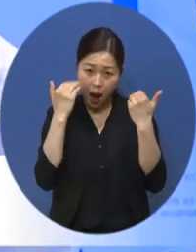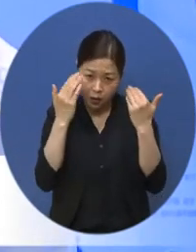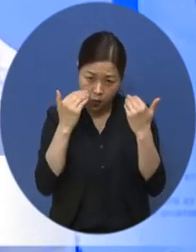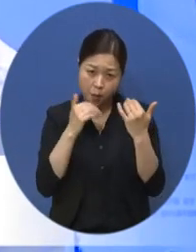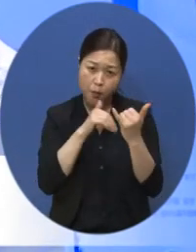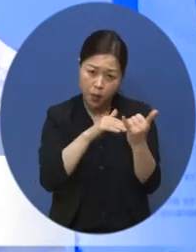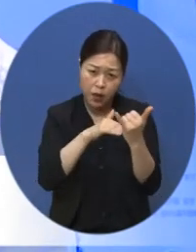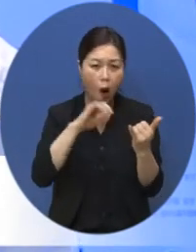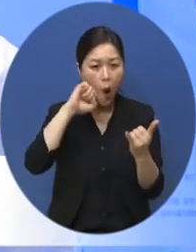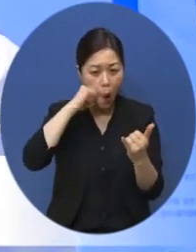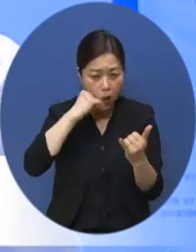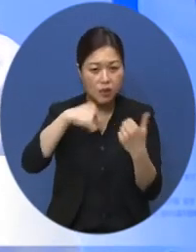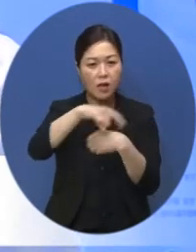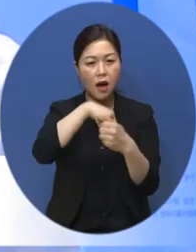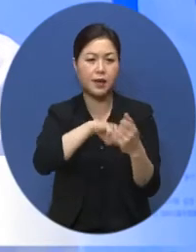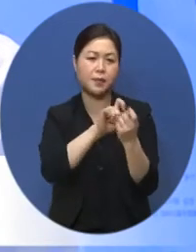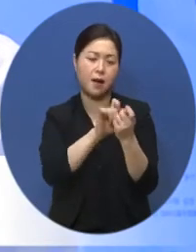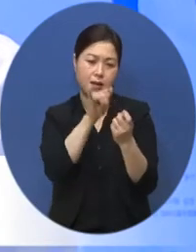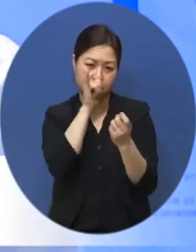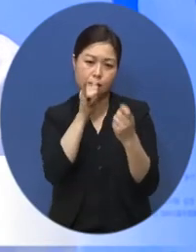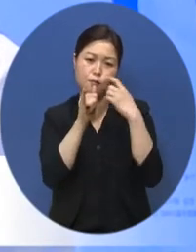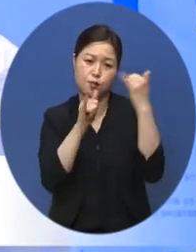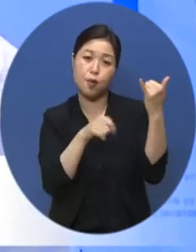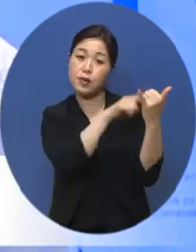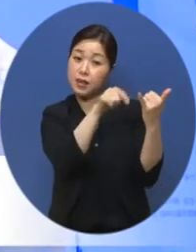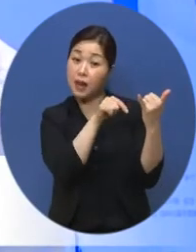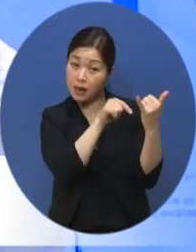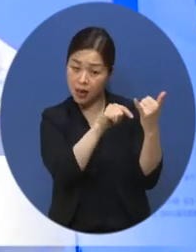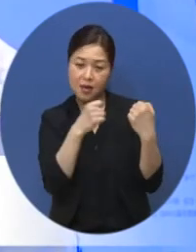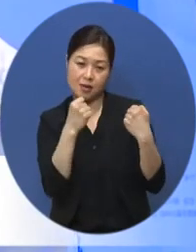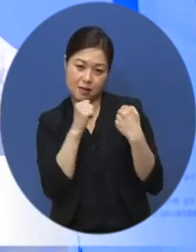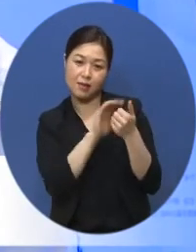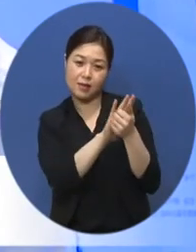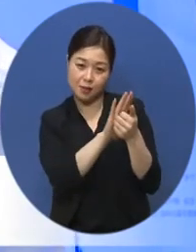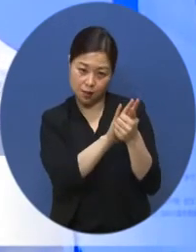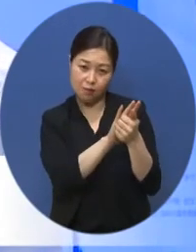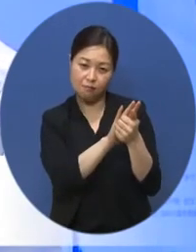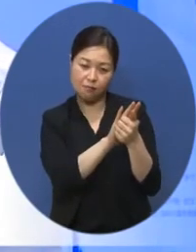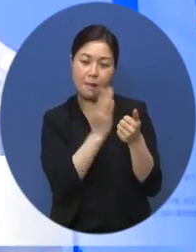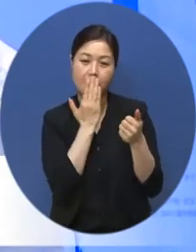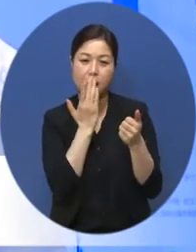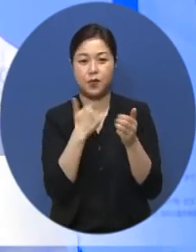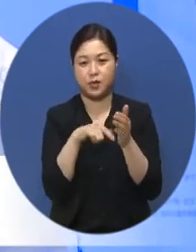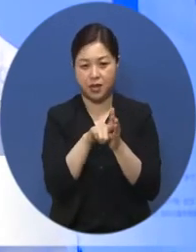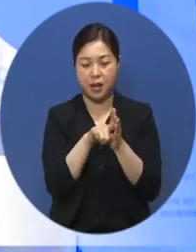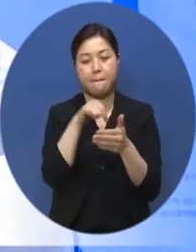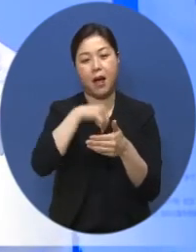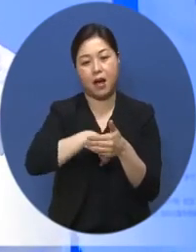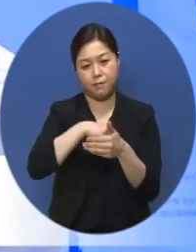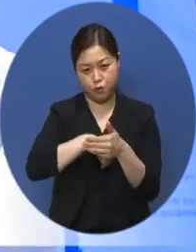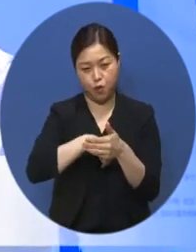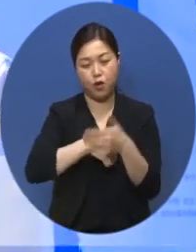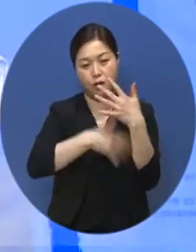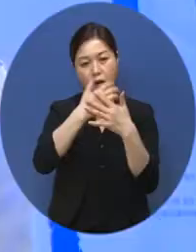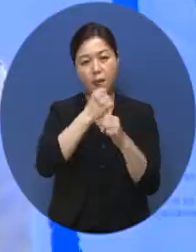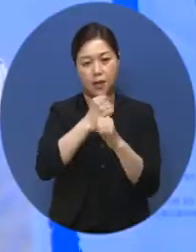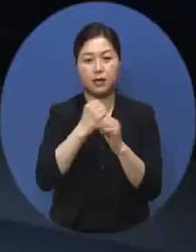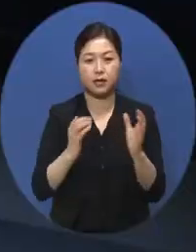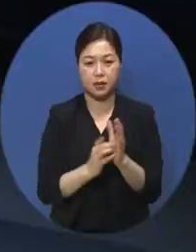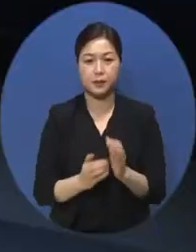굉장히 어려운 상황에 처해 있는 우리 부모님들에게 작은 응원 또는 이제 도움이 될 수 있도록 그런 마음을 담아서 작품을